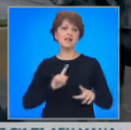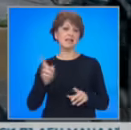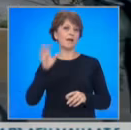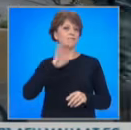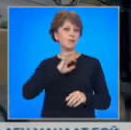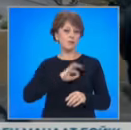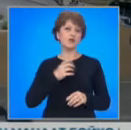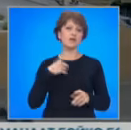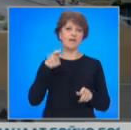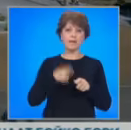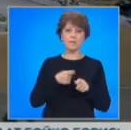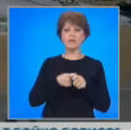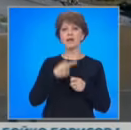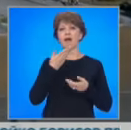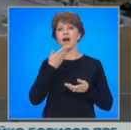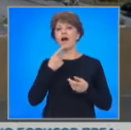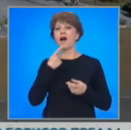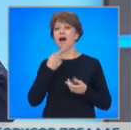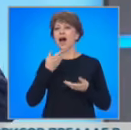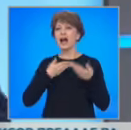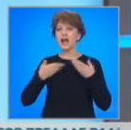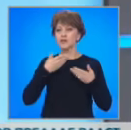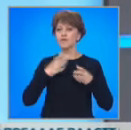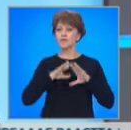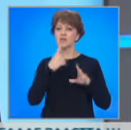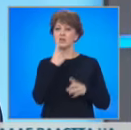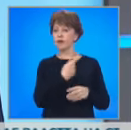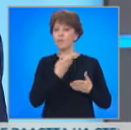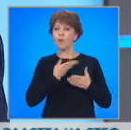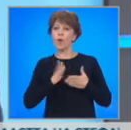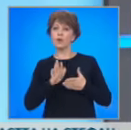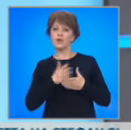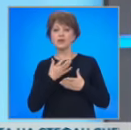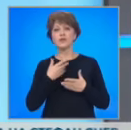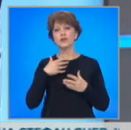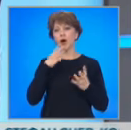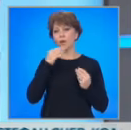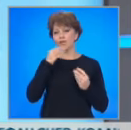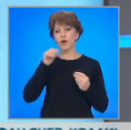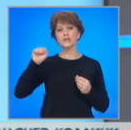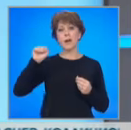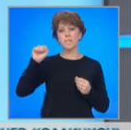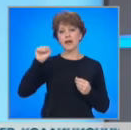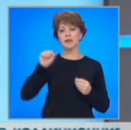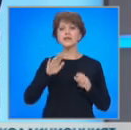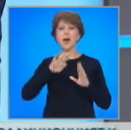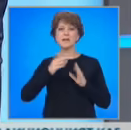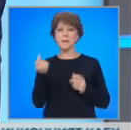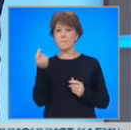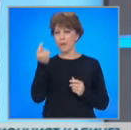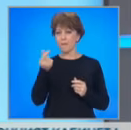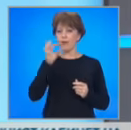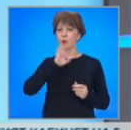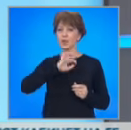с всеки един от нашите евентуални партньори. Ще разговаряме с партии, които са с по-малки резултати, но няма